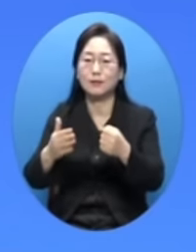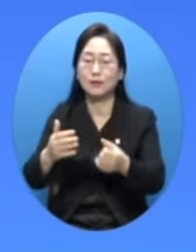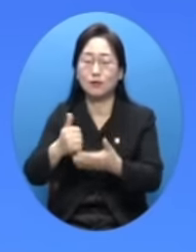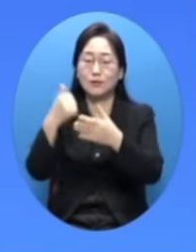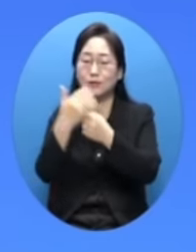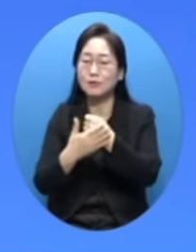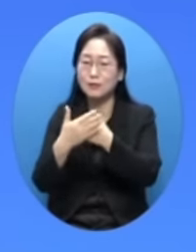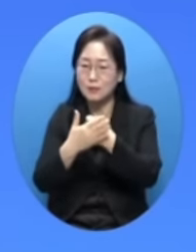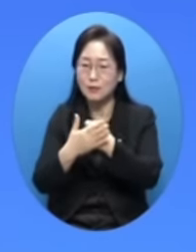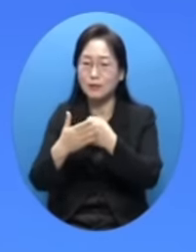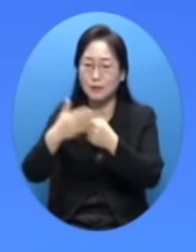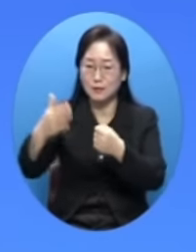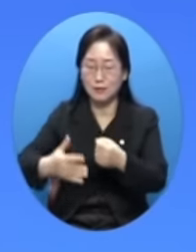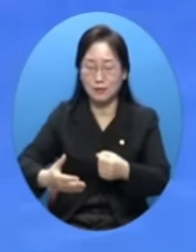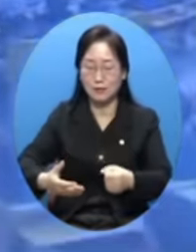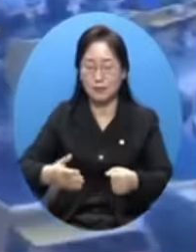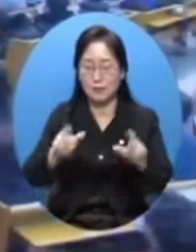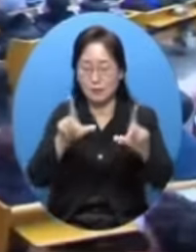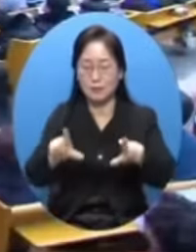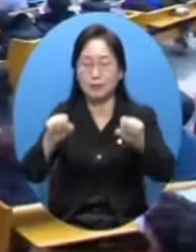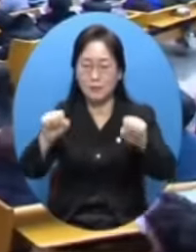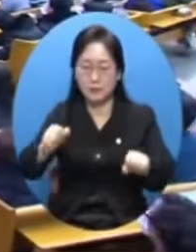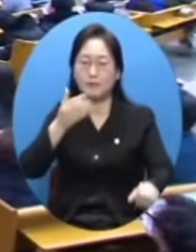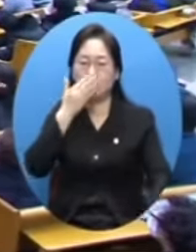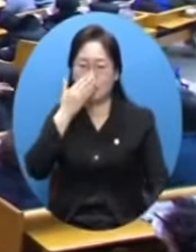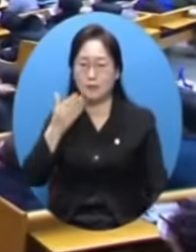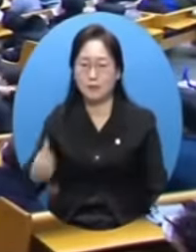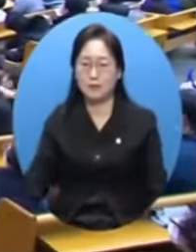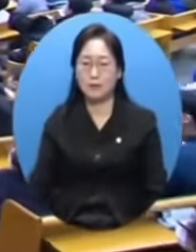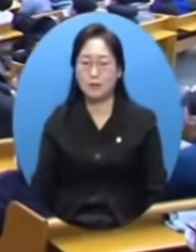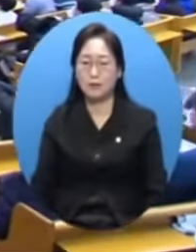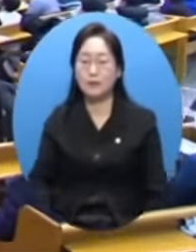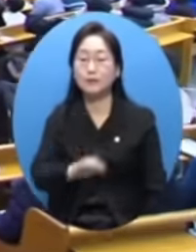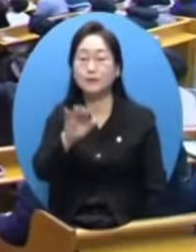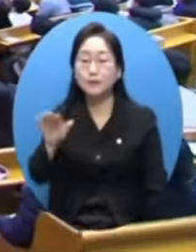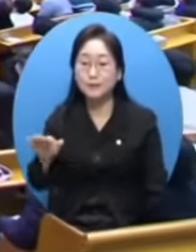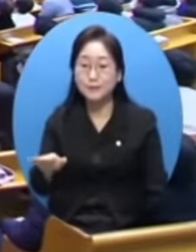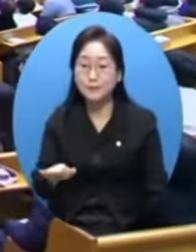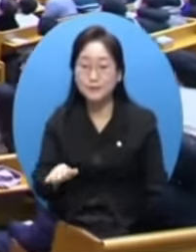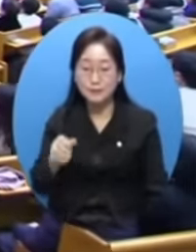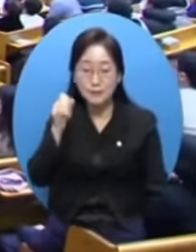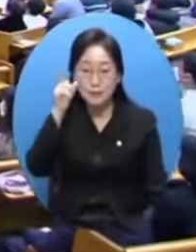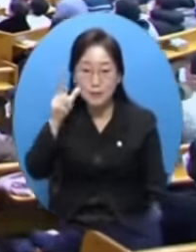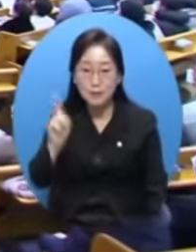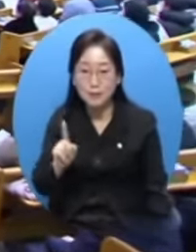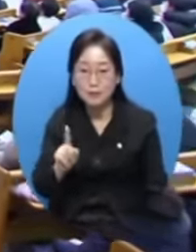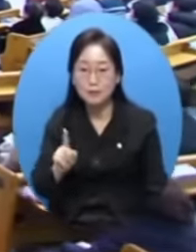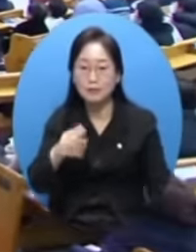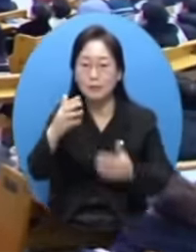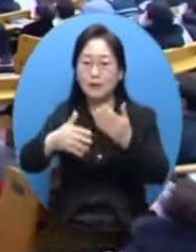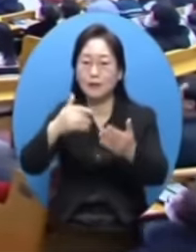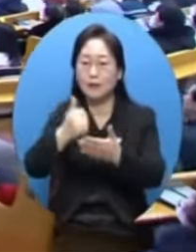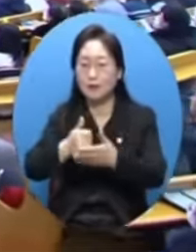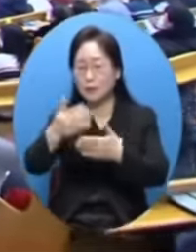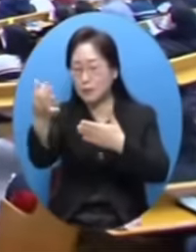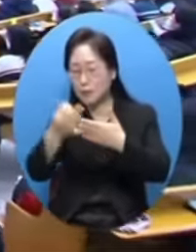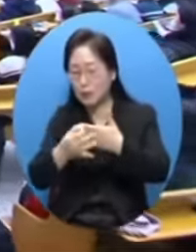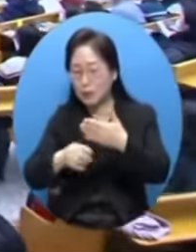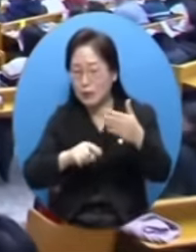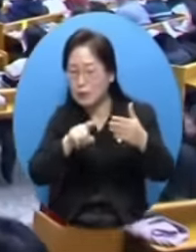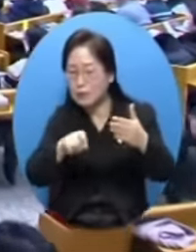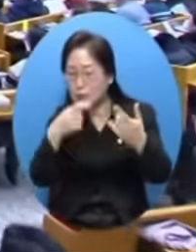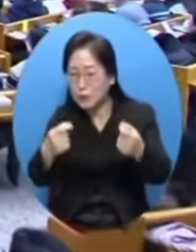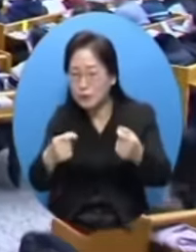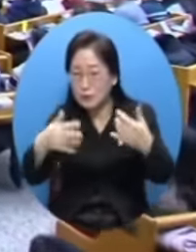은혜로 살아가게 되는 것입니다 우리가 깨달아야 될 것은 하나님 앞에서는 지같이 연약한 존재고 아무것도